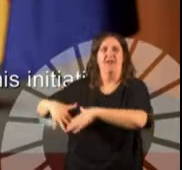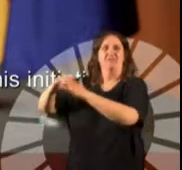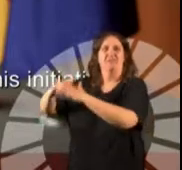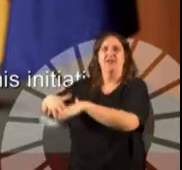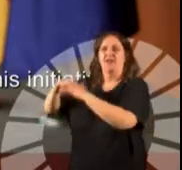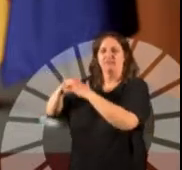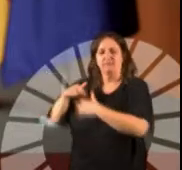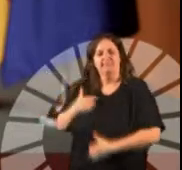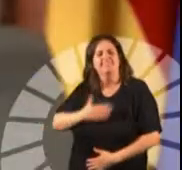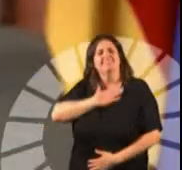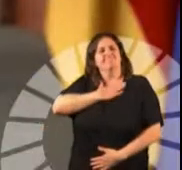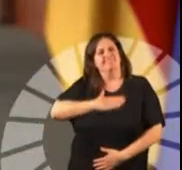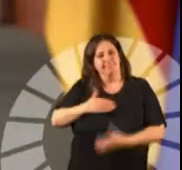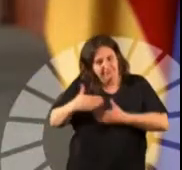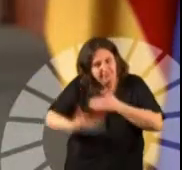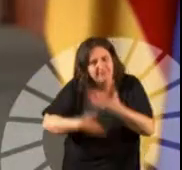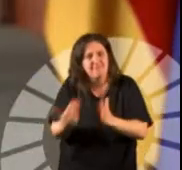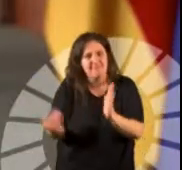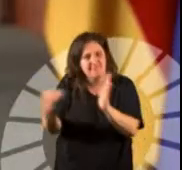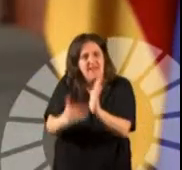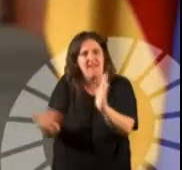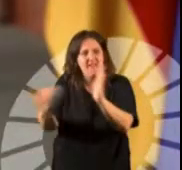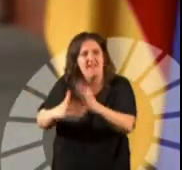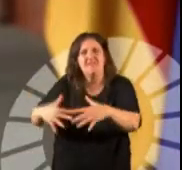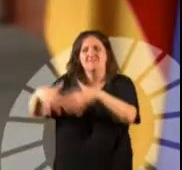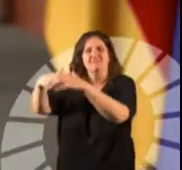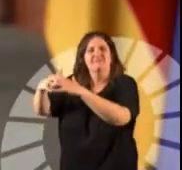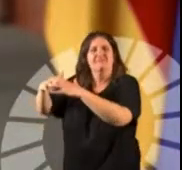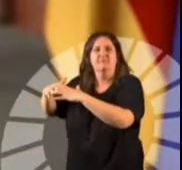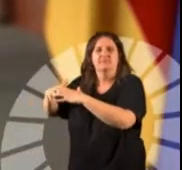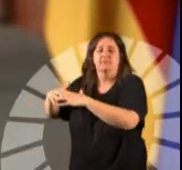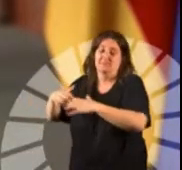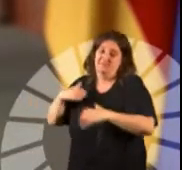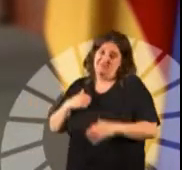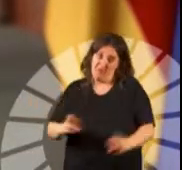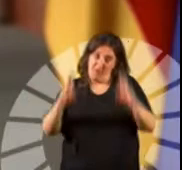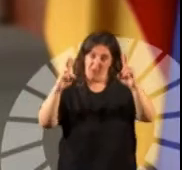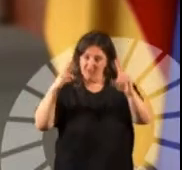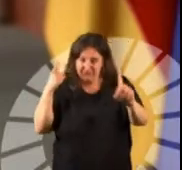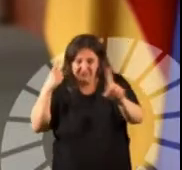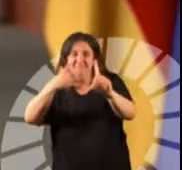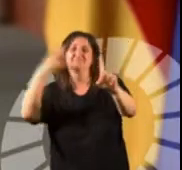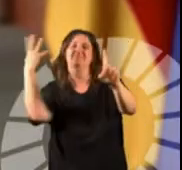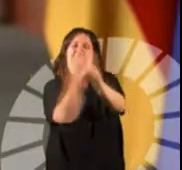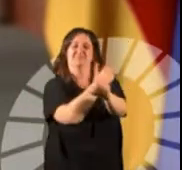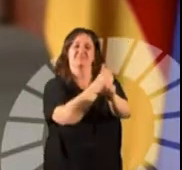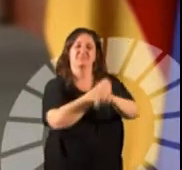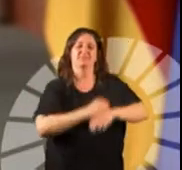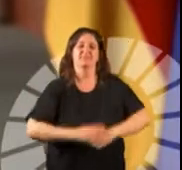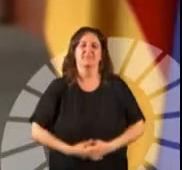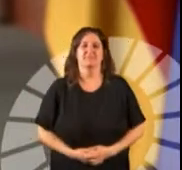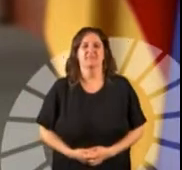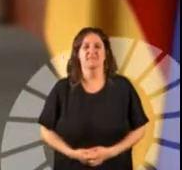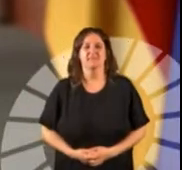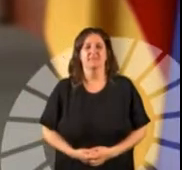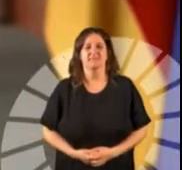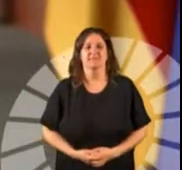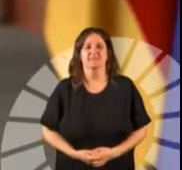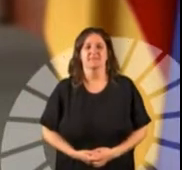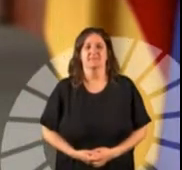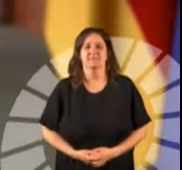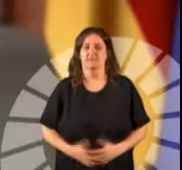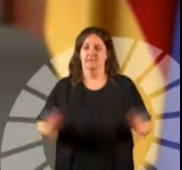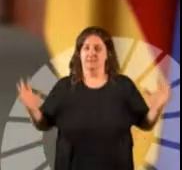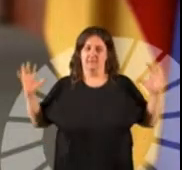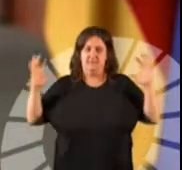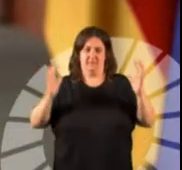Initiative anschließen. Generation Gleichberechtigung, der Name ist Programm. Wir haben es in der Hand, diesem Programm gerecht